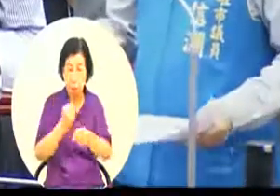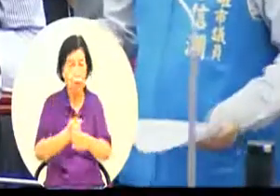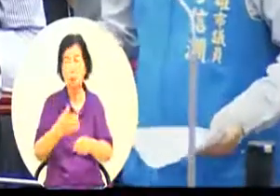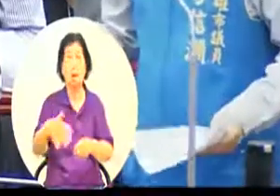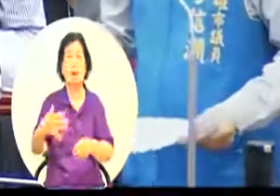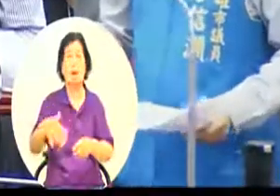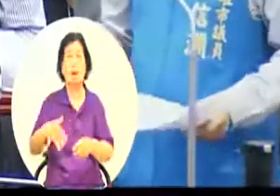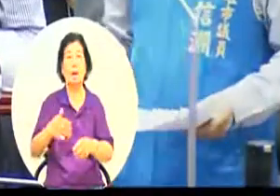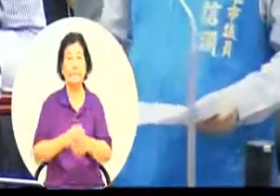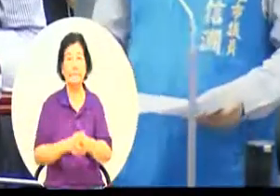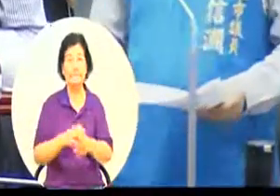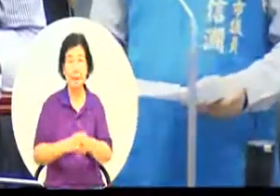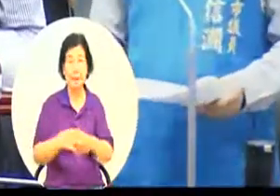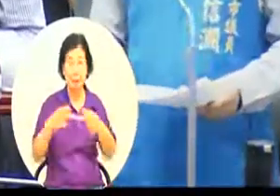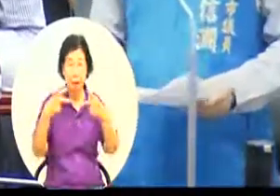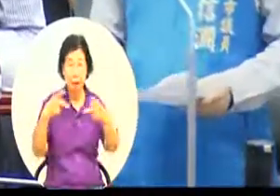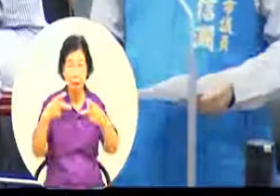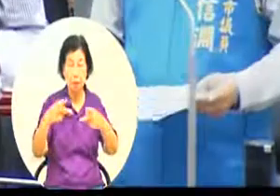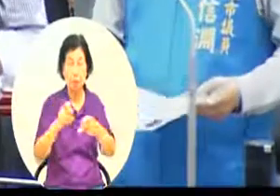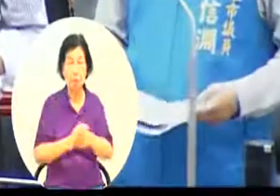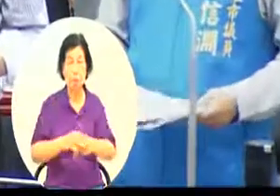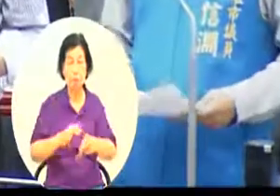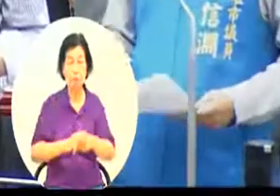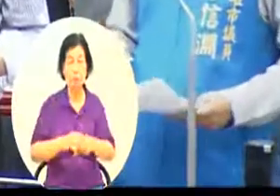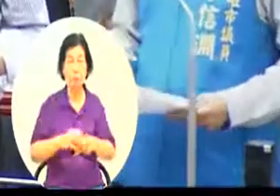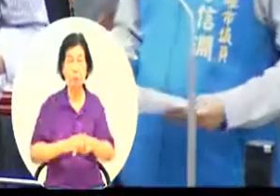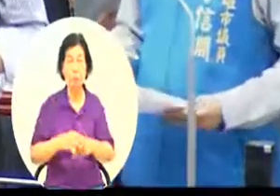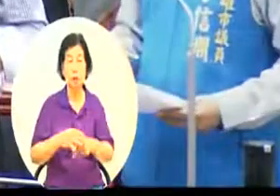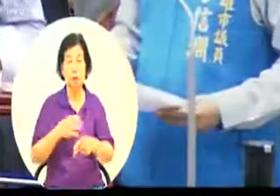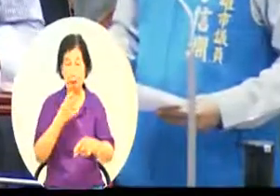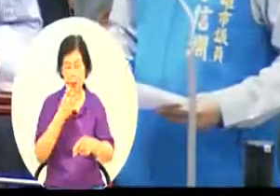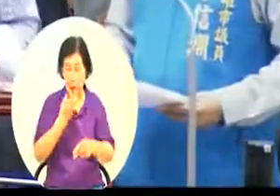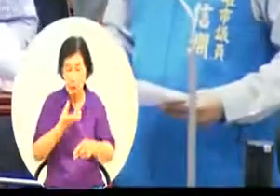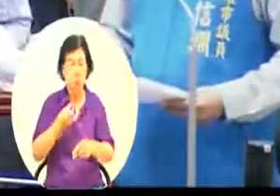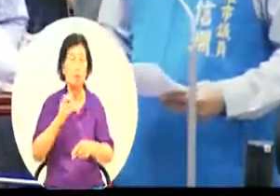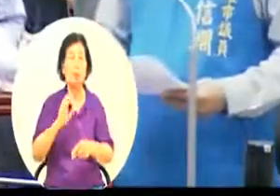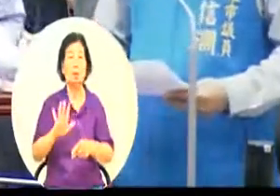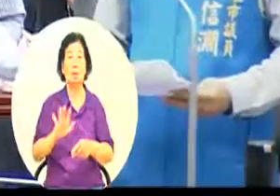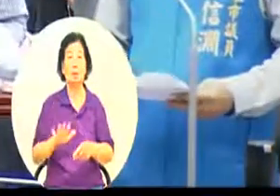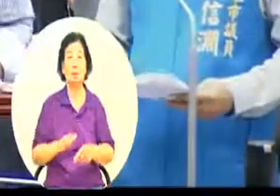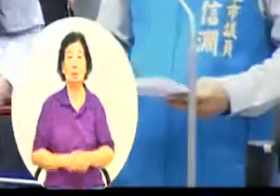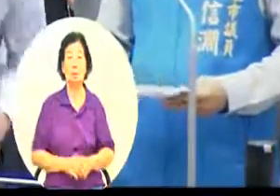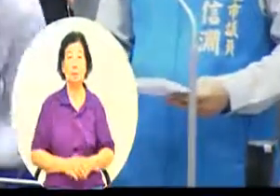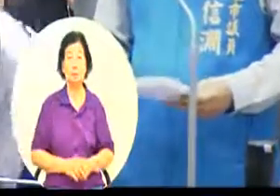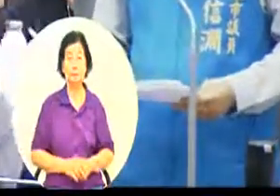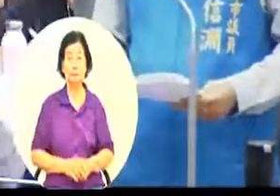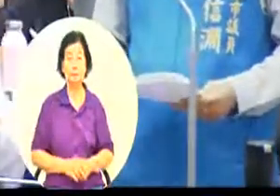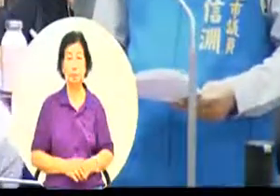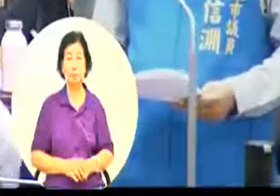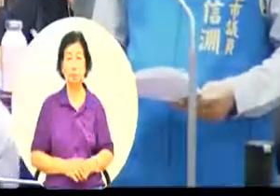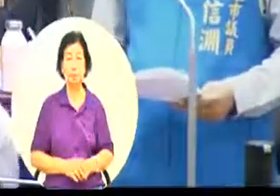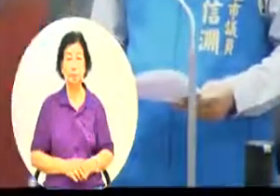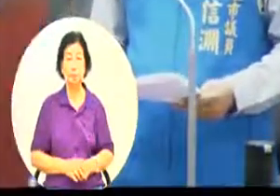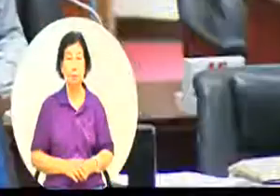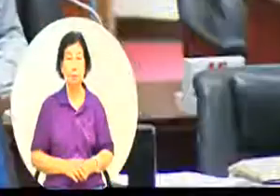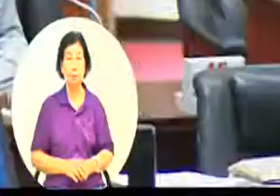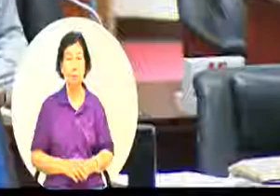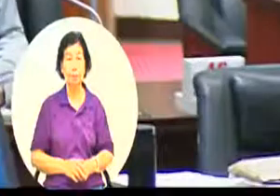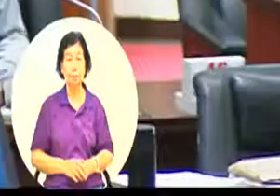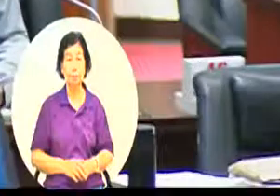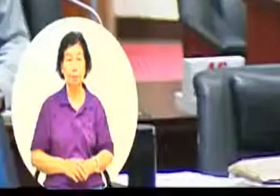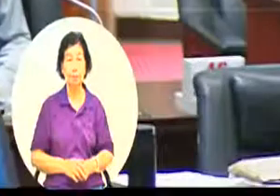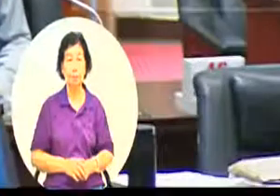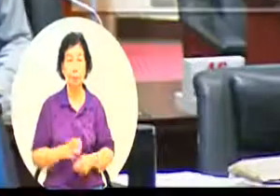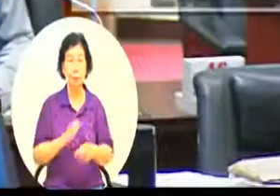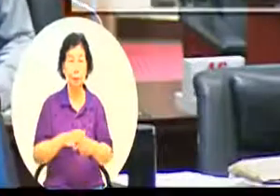都是一个损失啊，哦，好不好？这个可以研究嘛，哈，哦。好，谢谢局长。为了我们提